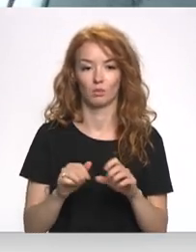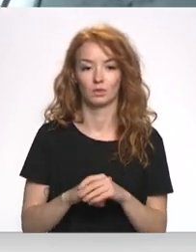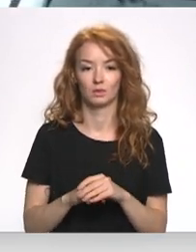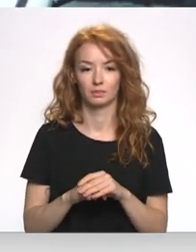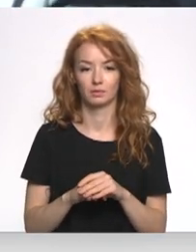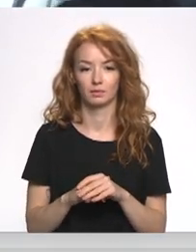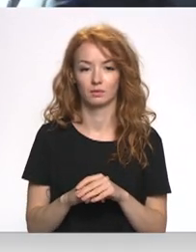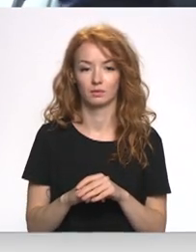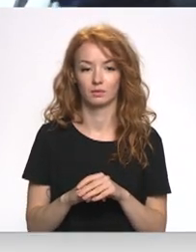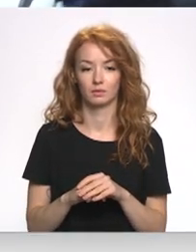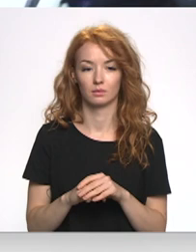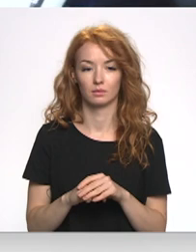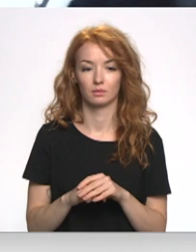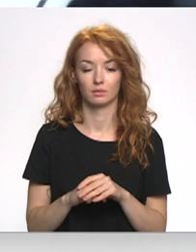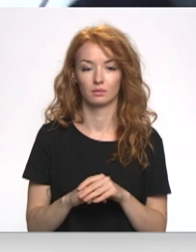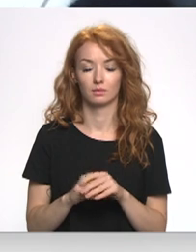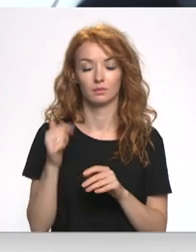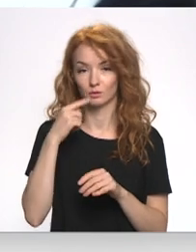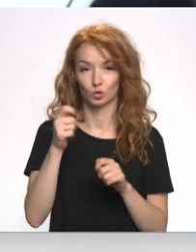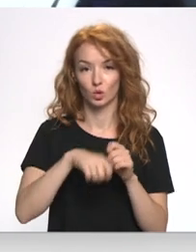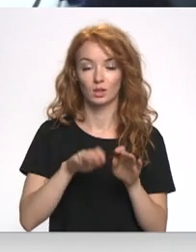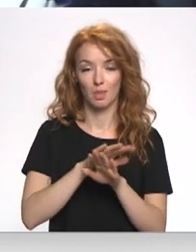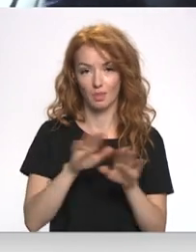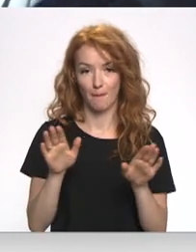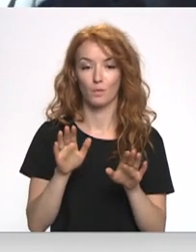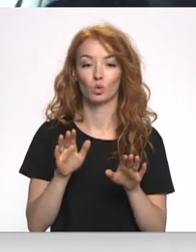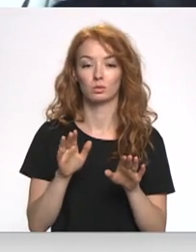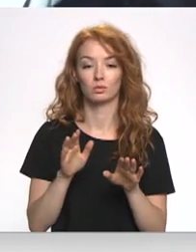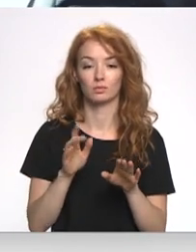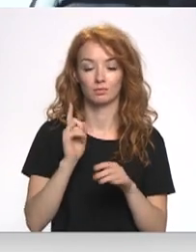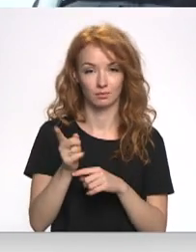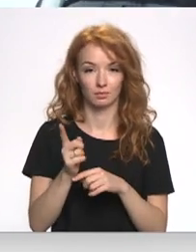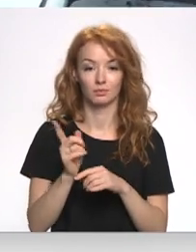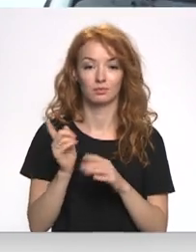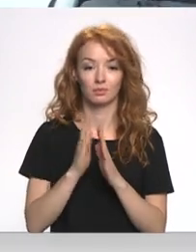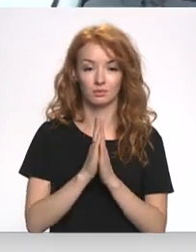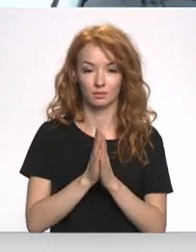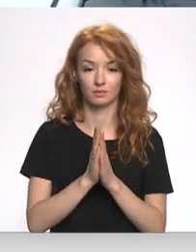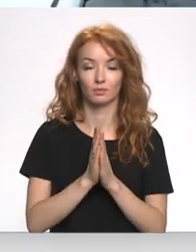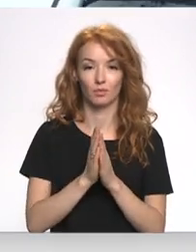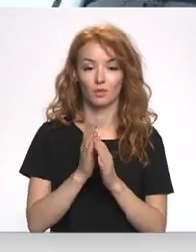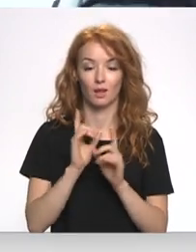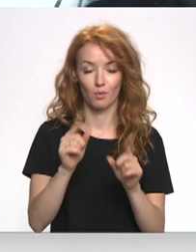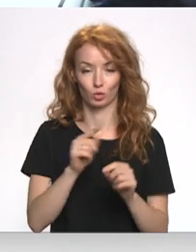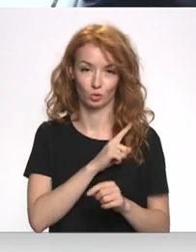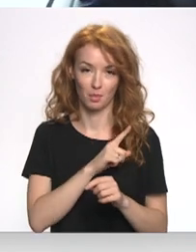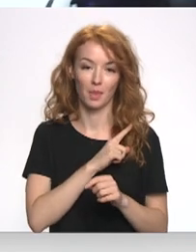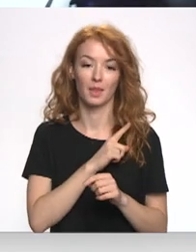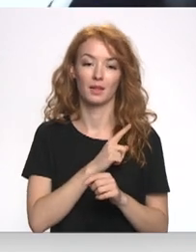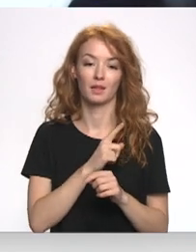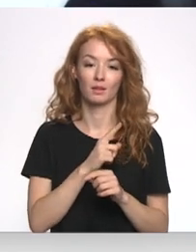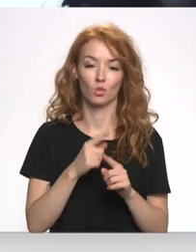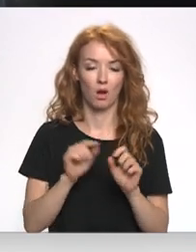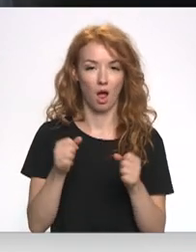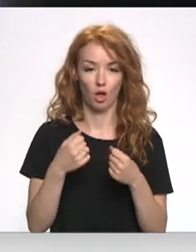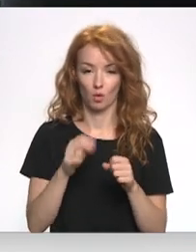Sodiņš nebūs, ka apdzīšana tur izskatījās, ka bijis pirms tam. Bet jābrauc, jābrauc uzmanīgāk, ko nedēļa ir tā